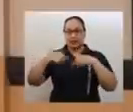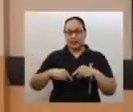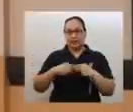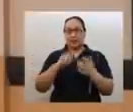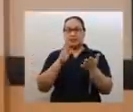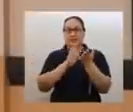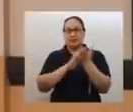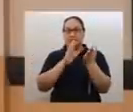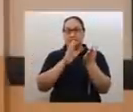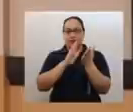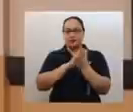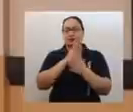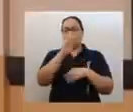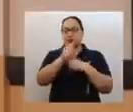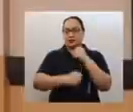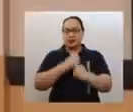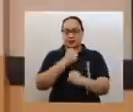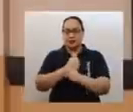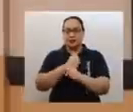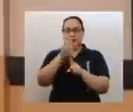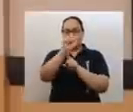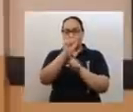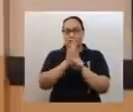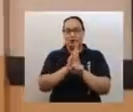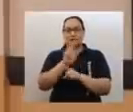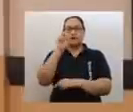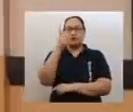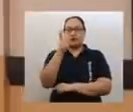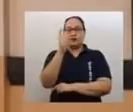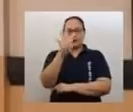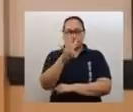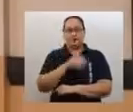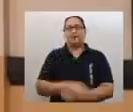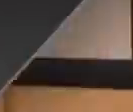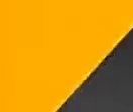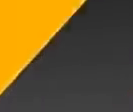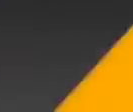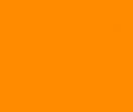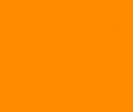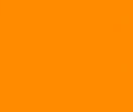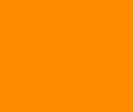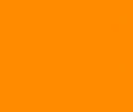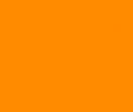paghahanda sa darating na pasukan sa August 24.